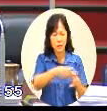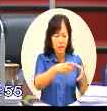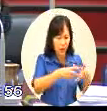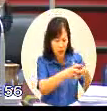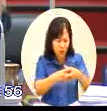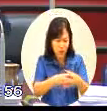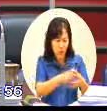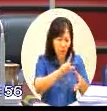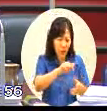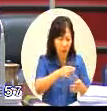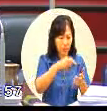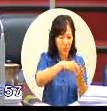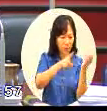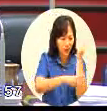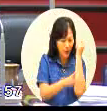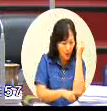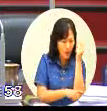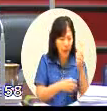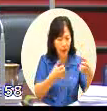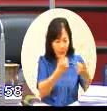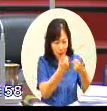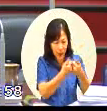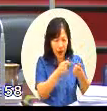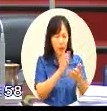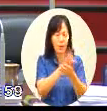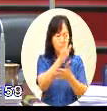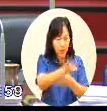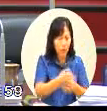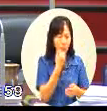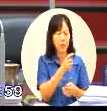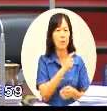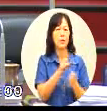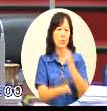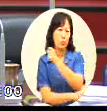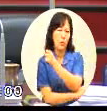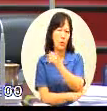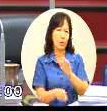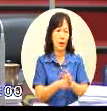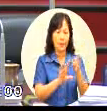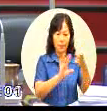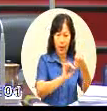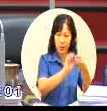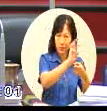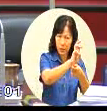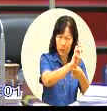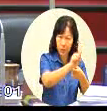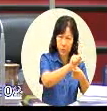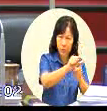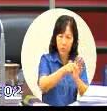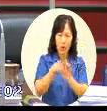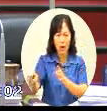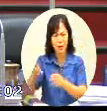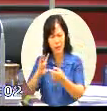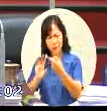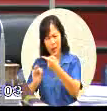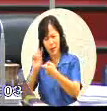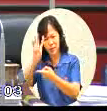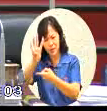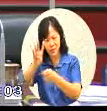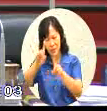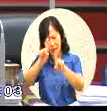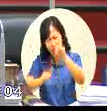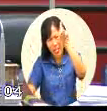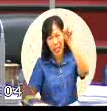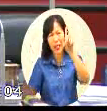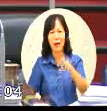者、专家、立法委员开公听会出来的结果。35%，你那个4%，这差太远太远了。你